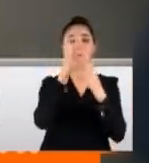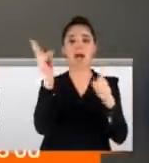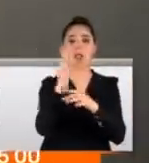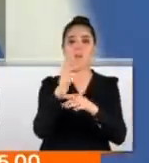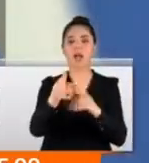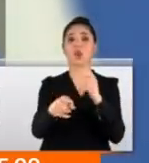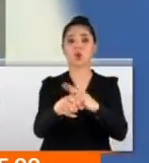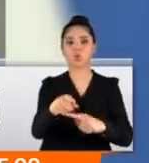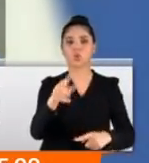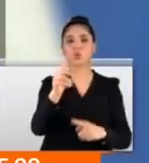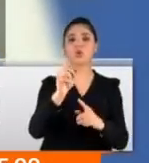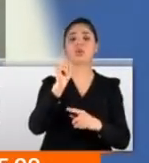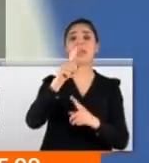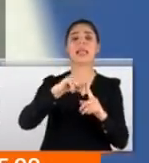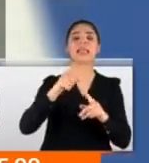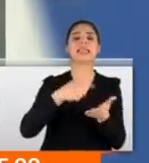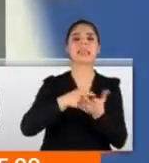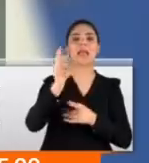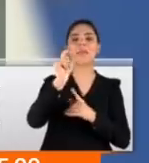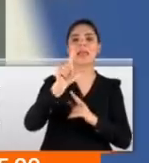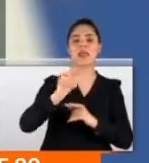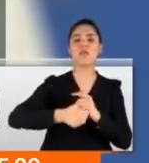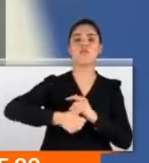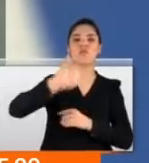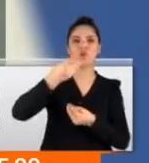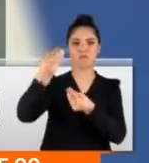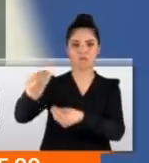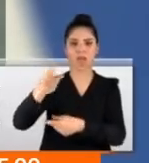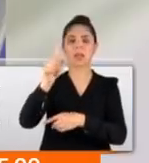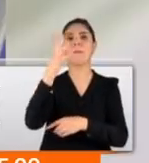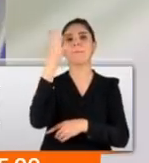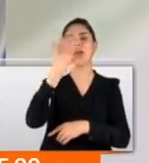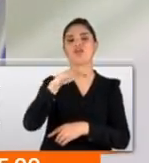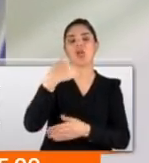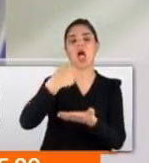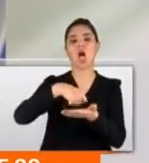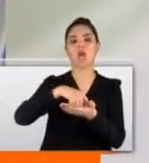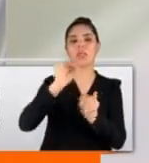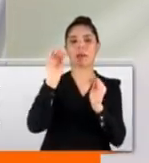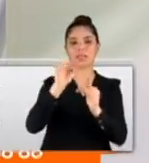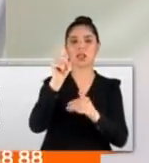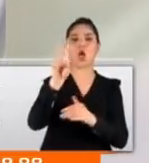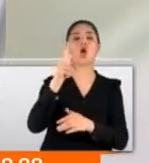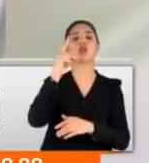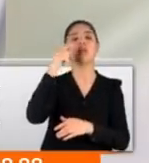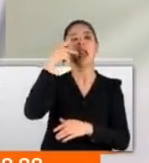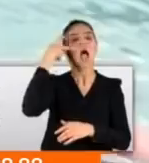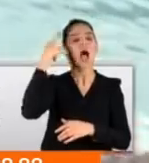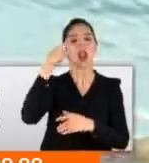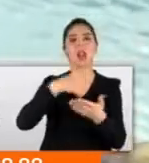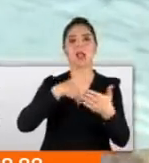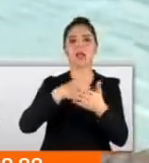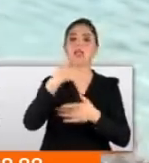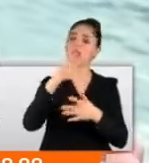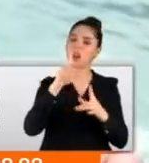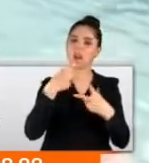kesilen kuyruğunu Tarım İl Müdürlüğü'ne götürmeleri yeterli olacak. Kuyruk başına 5 lira ödeme desteği 31 Aralık'a kadar geçerli. En